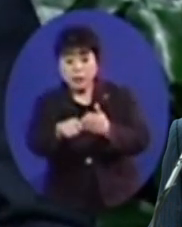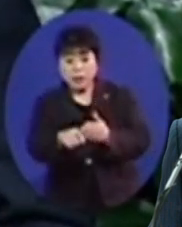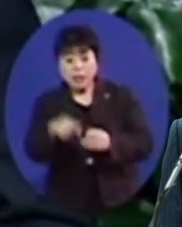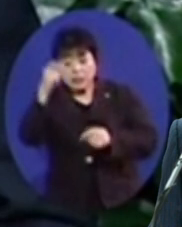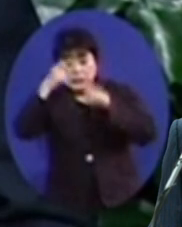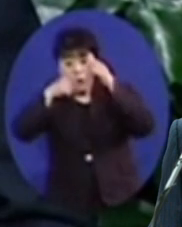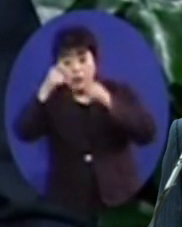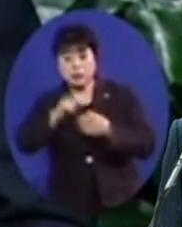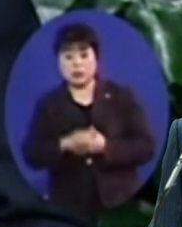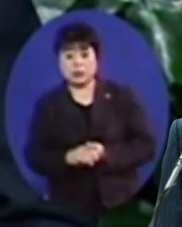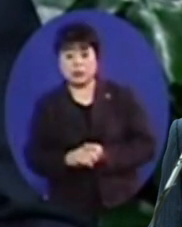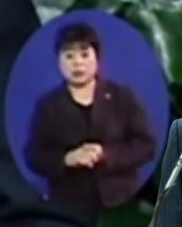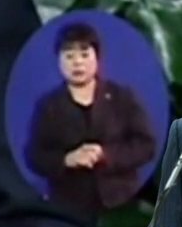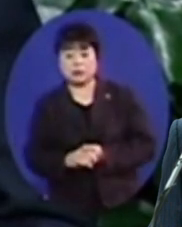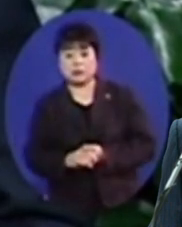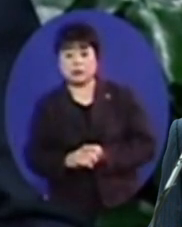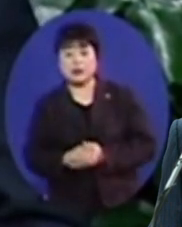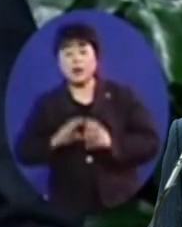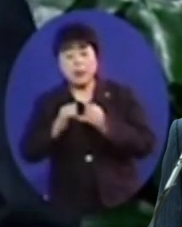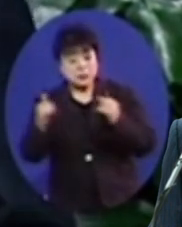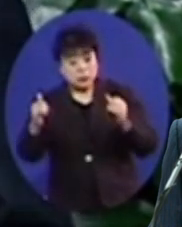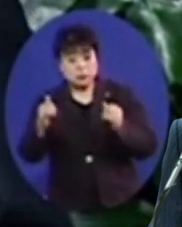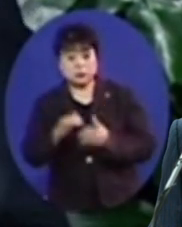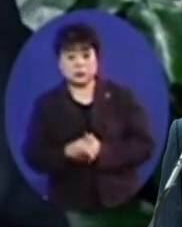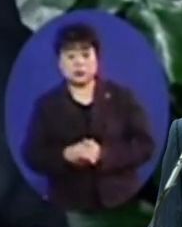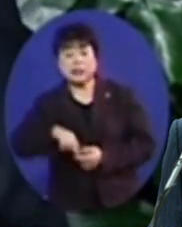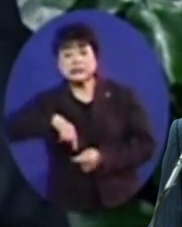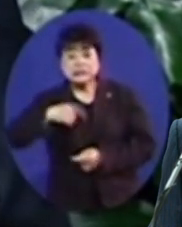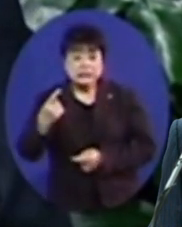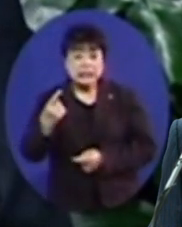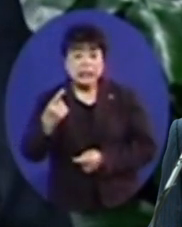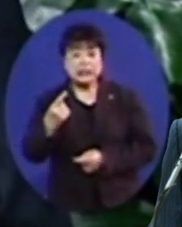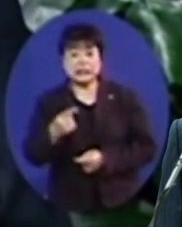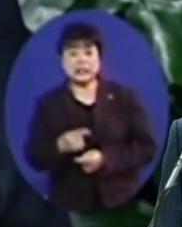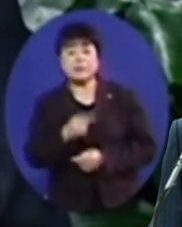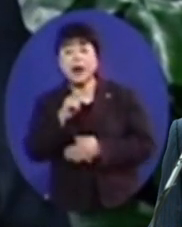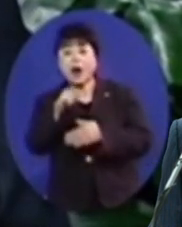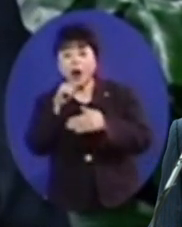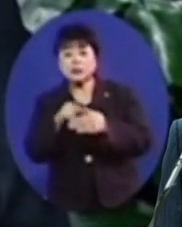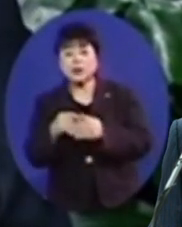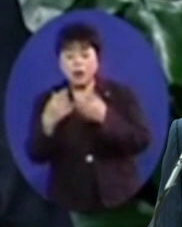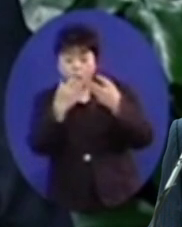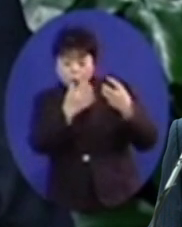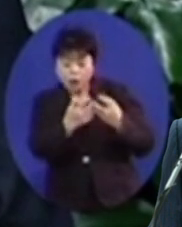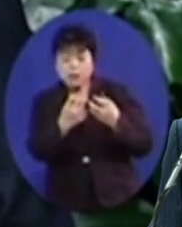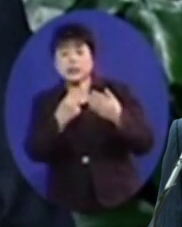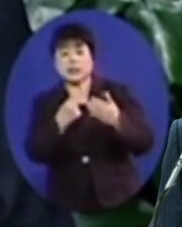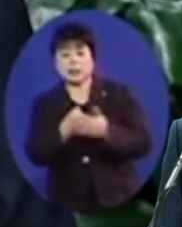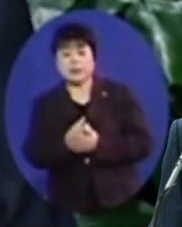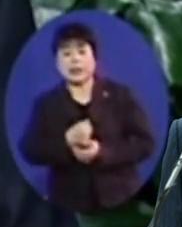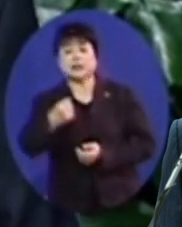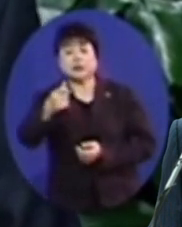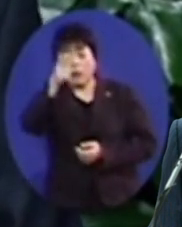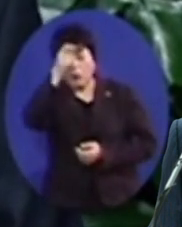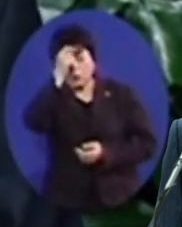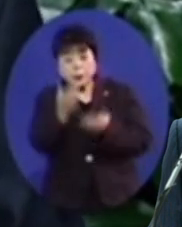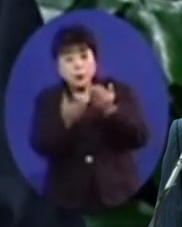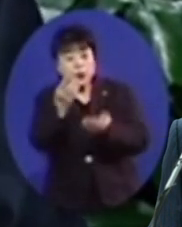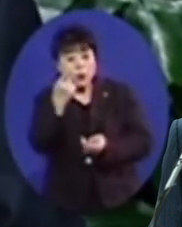사울과 그 백성들은 자기라는 인간이 마음속에 들어있기 때문에 그걸 가지고서 비교해